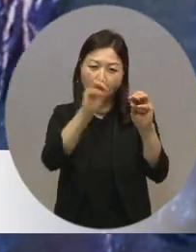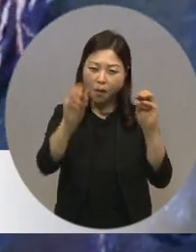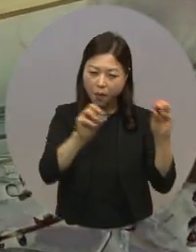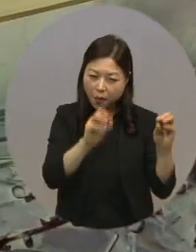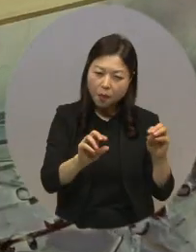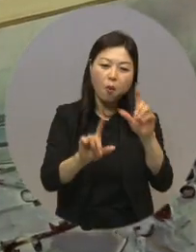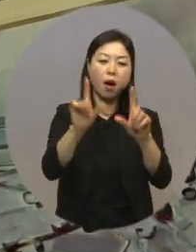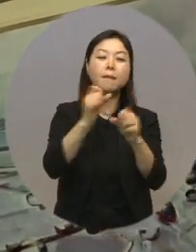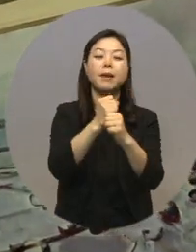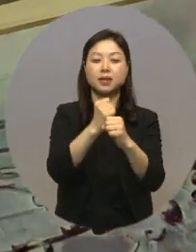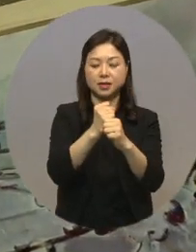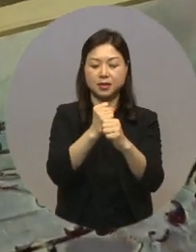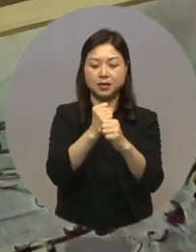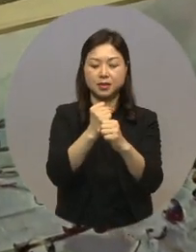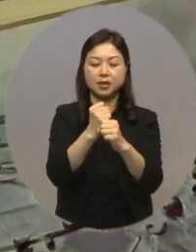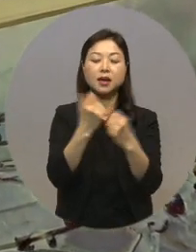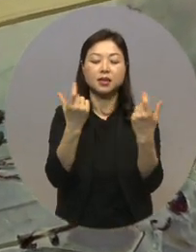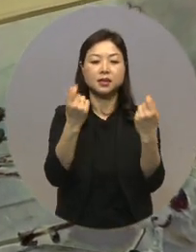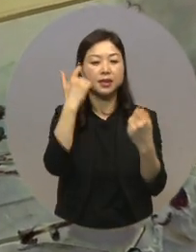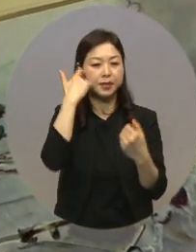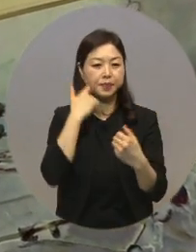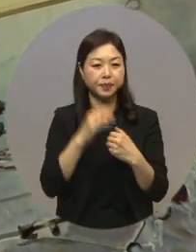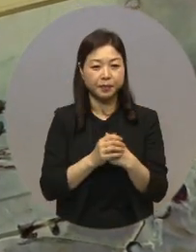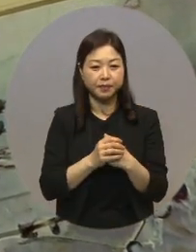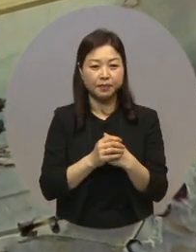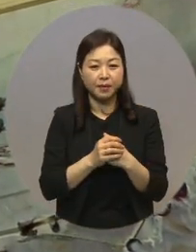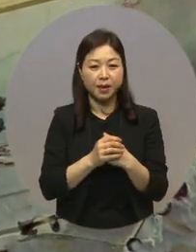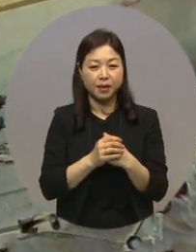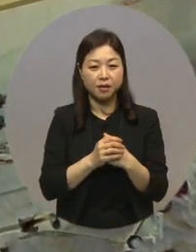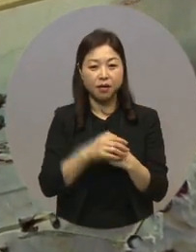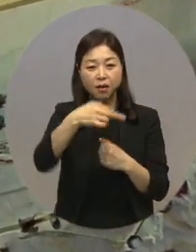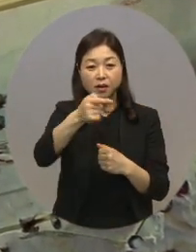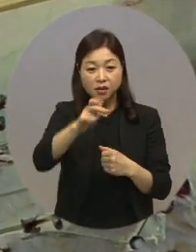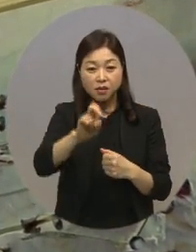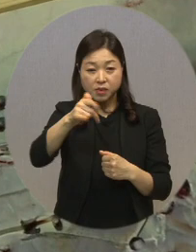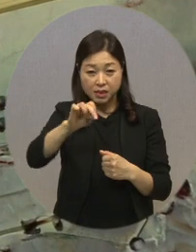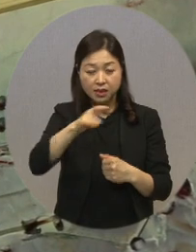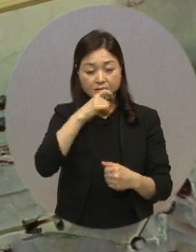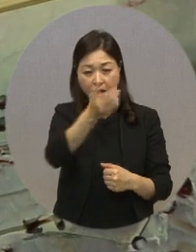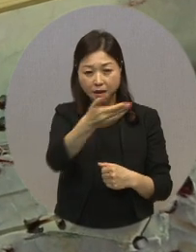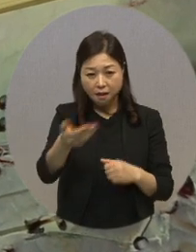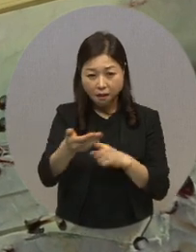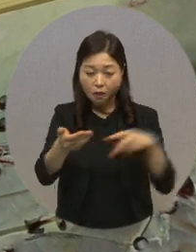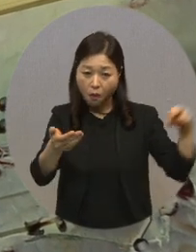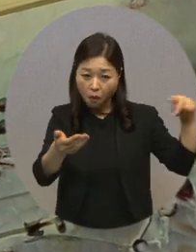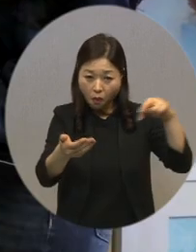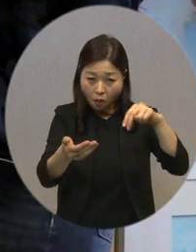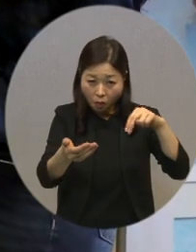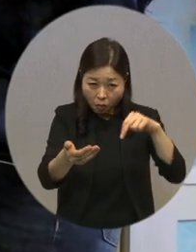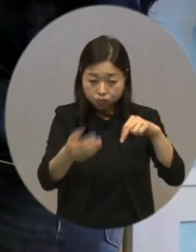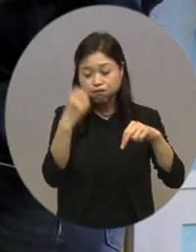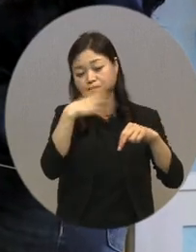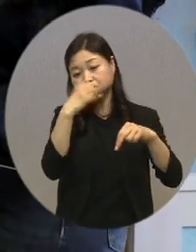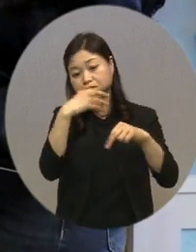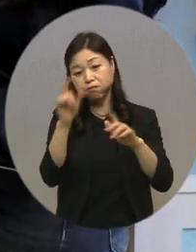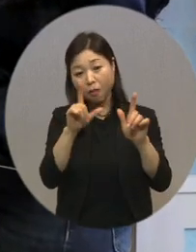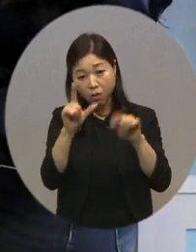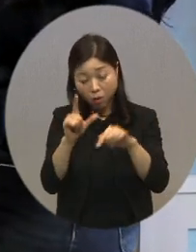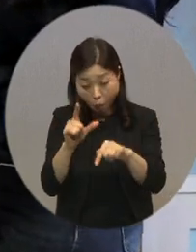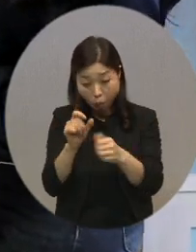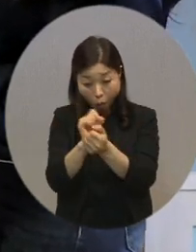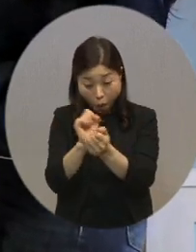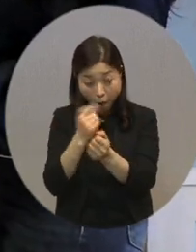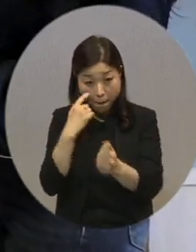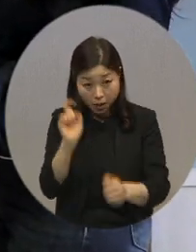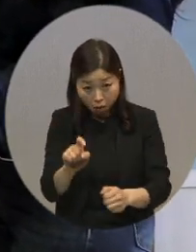같아가지고. 바람을 맞으며 섬진강변을 거닐던 작가는 무심코 지나치며 살아왔던 발 아래